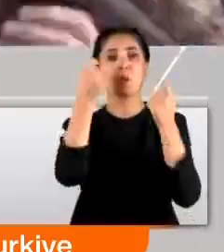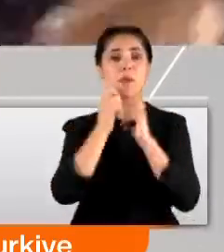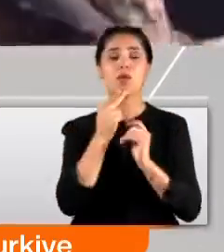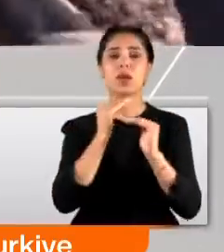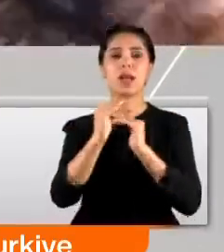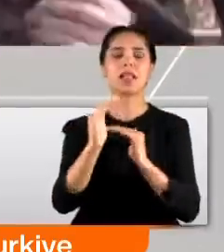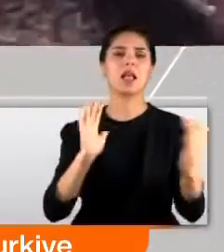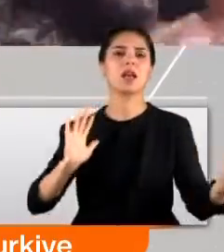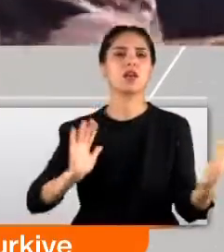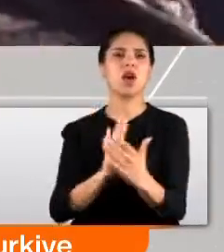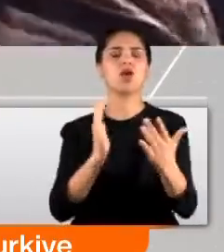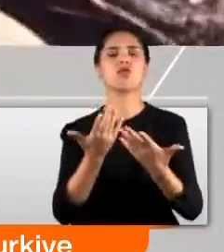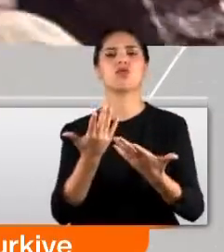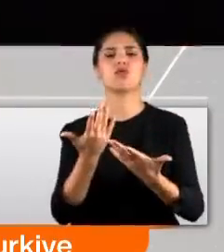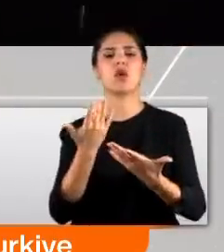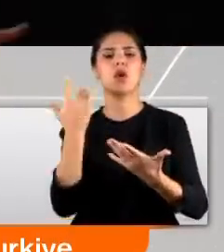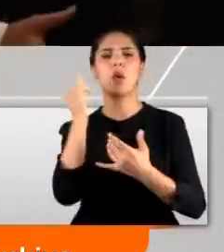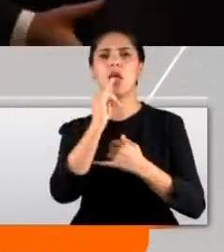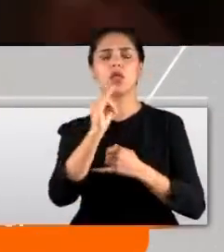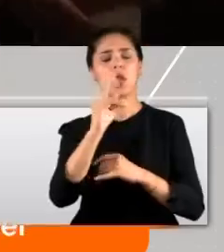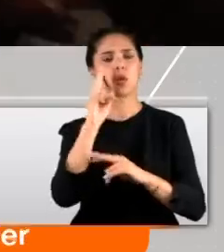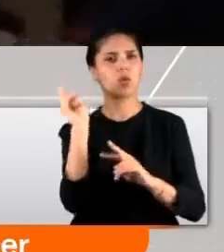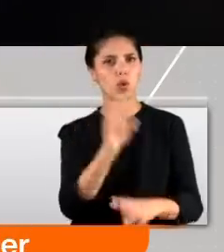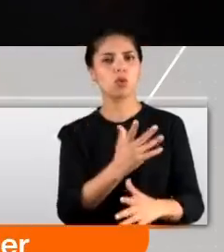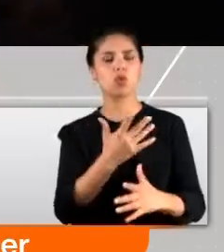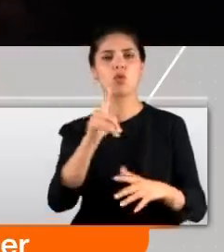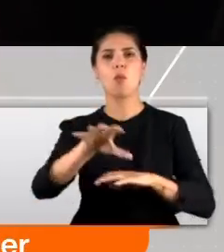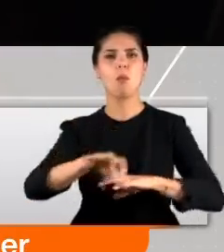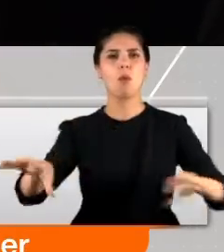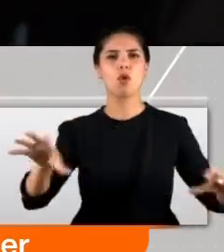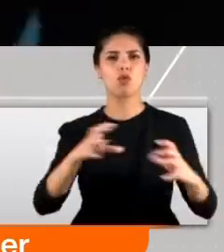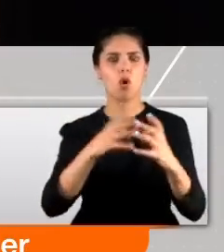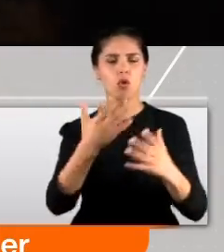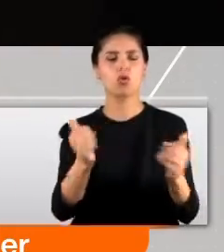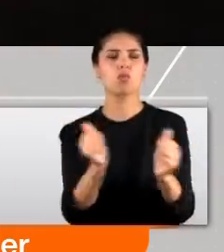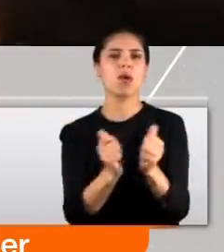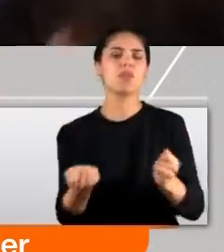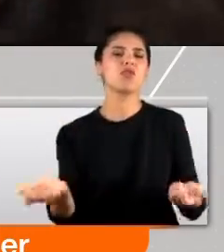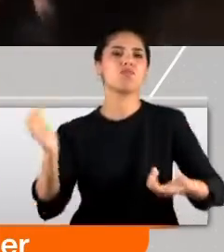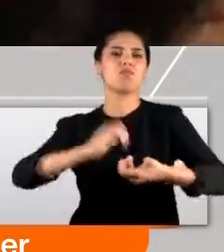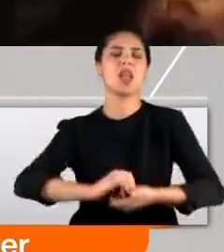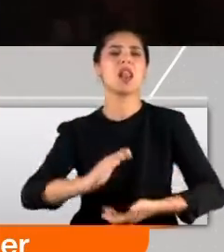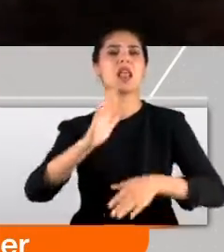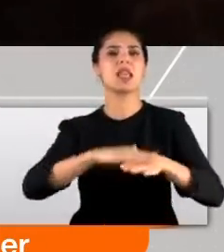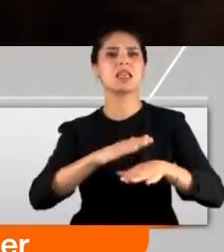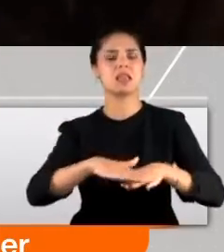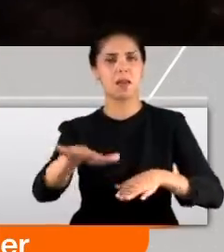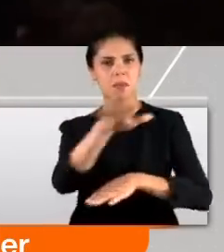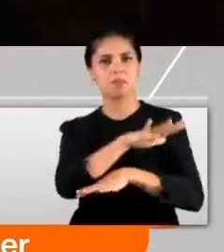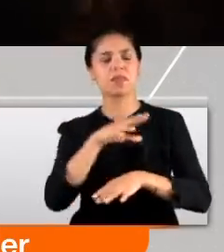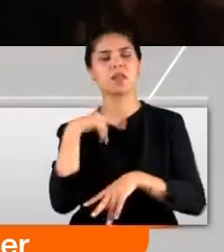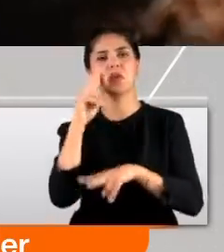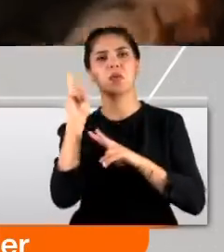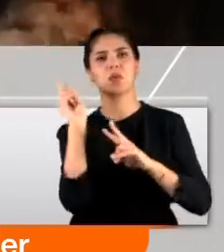kadınlarımıza yönelik hezeyanlarında görüyoruz. Bölücü örgütün uzantılarıyla işbirliği yapma pervasızlıklarına